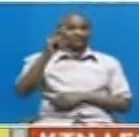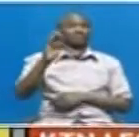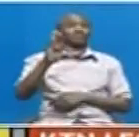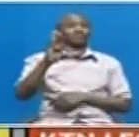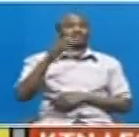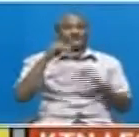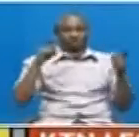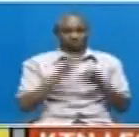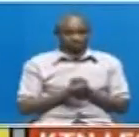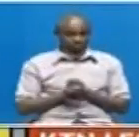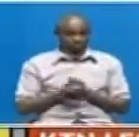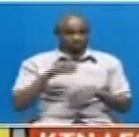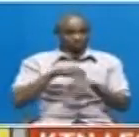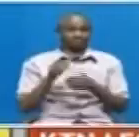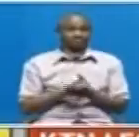Qur'ani ya usiku,